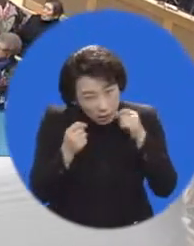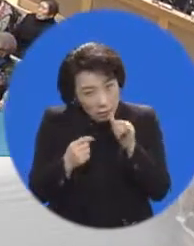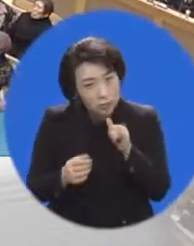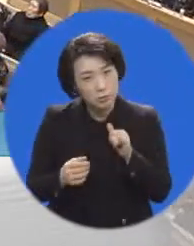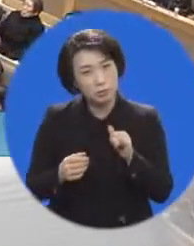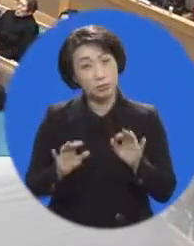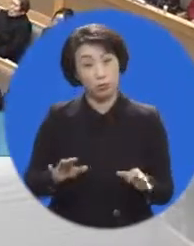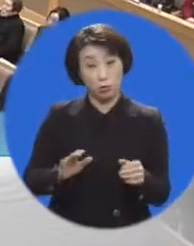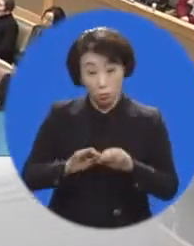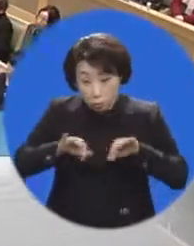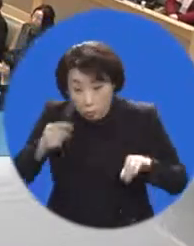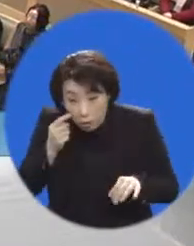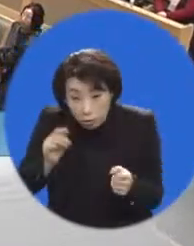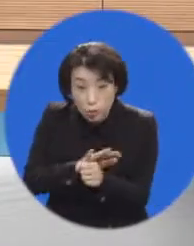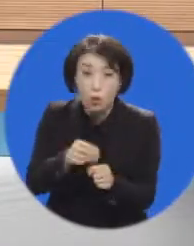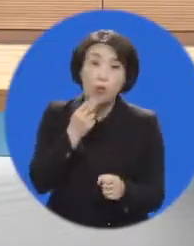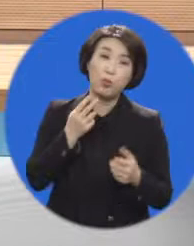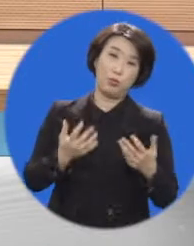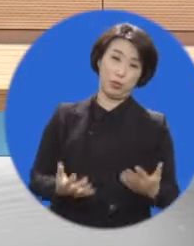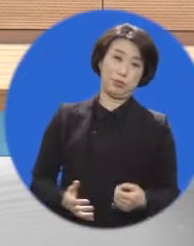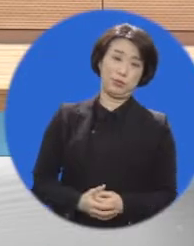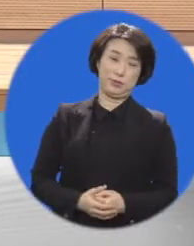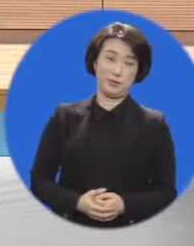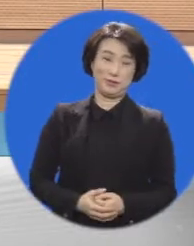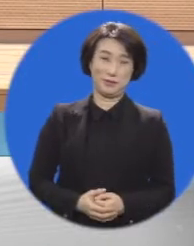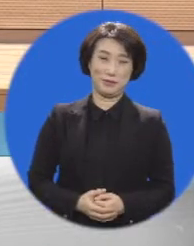사랑 안 해요. 사랑이라는 것은